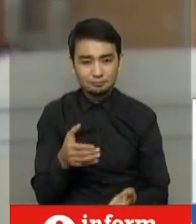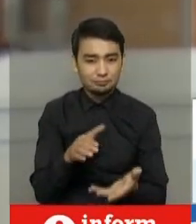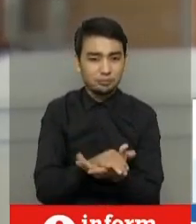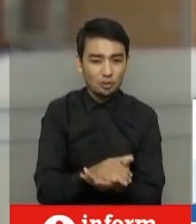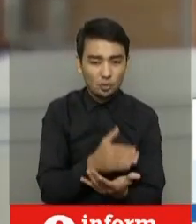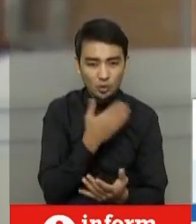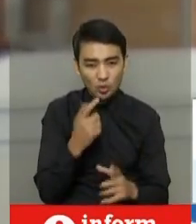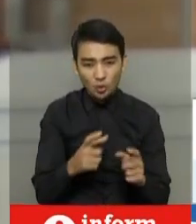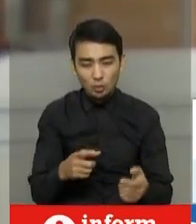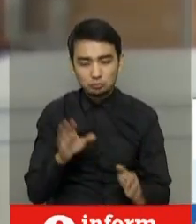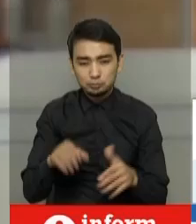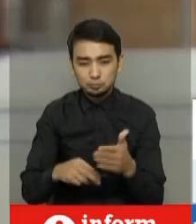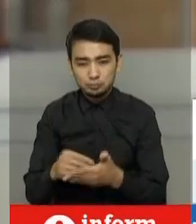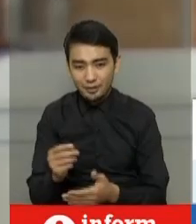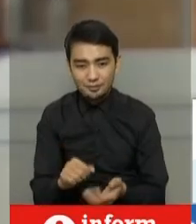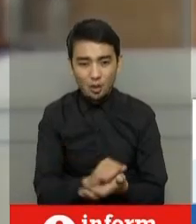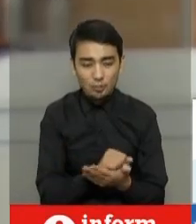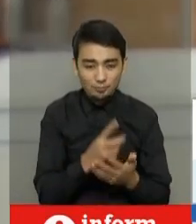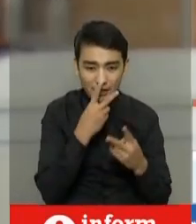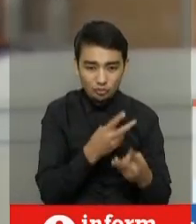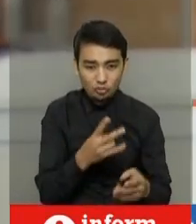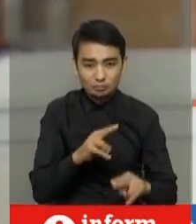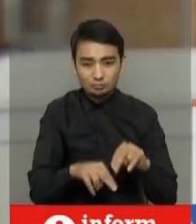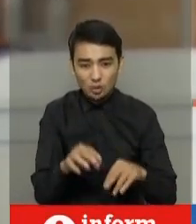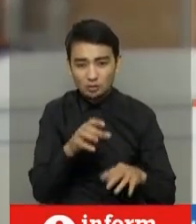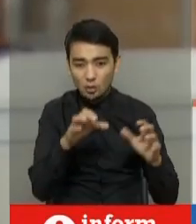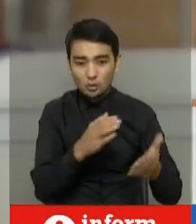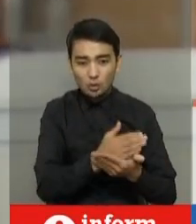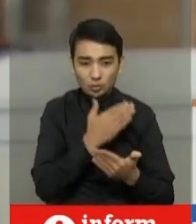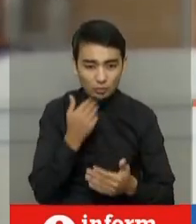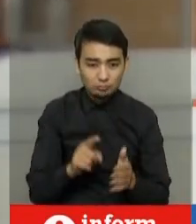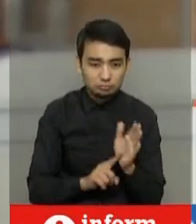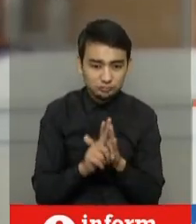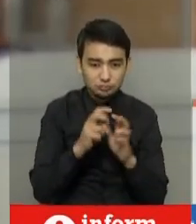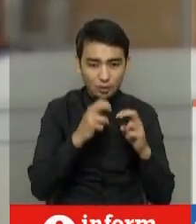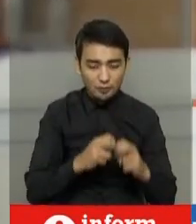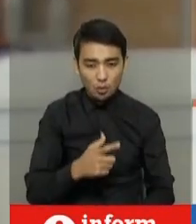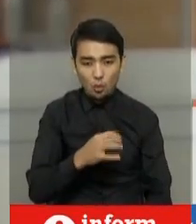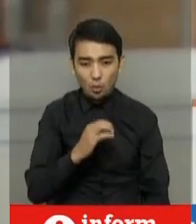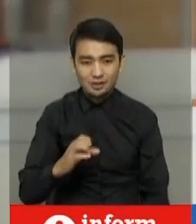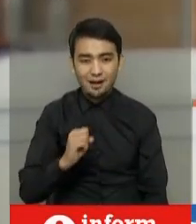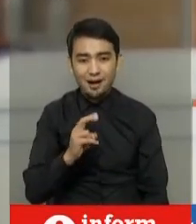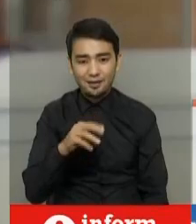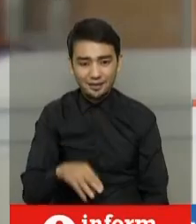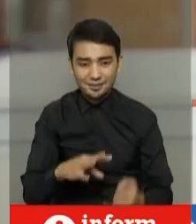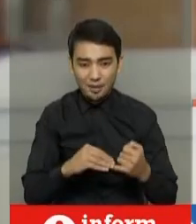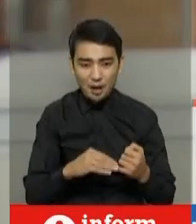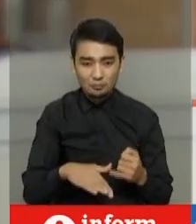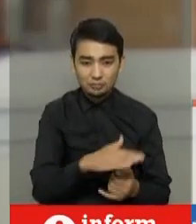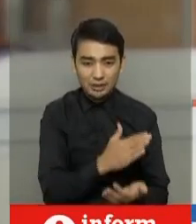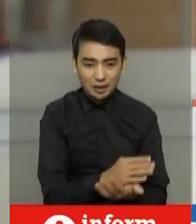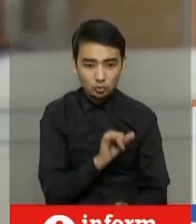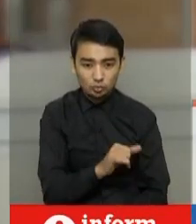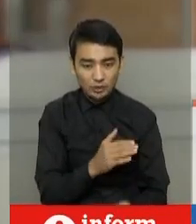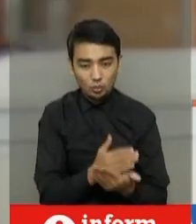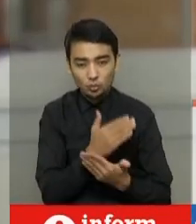ознакомливаясь с пакетом документов самого застройщика. Ну, то есть, как минимум, нужно начать с проверки госакта на земельный участок. Проверить, есть ли он в